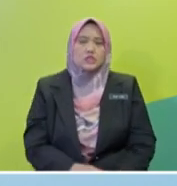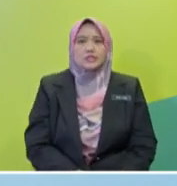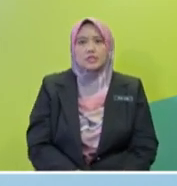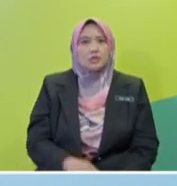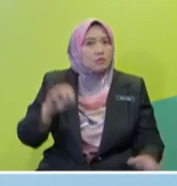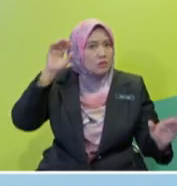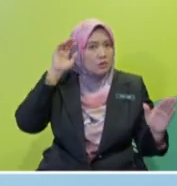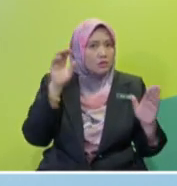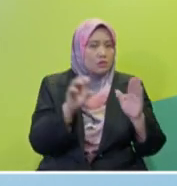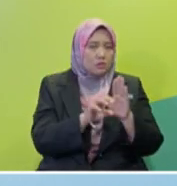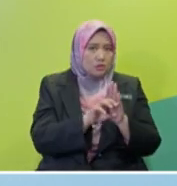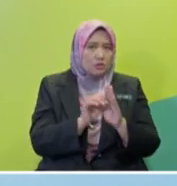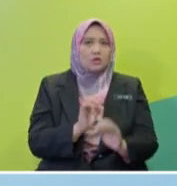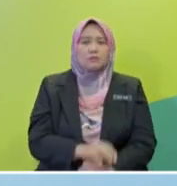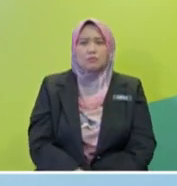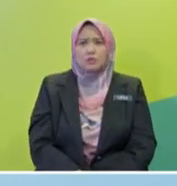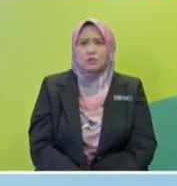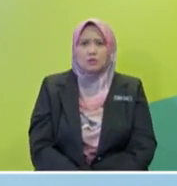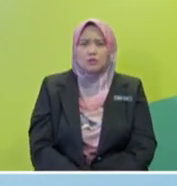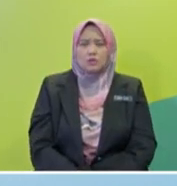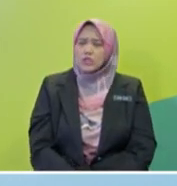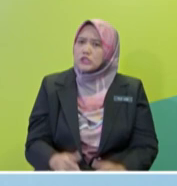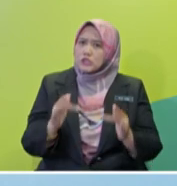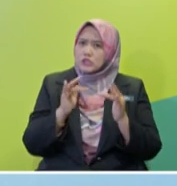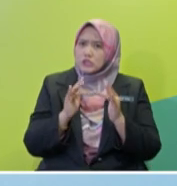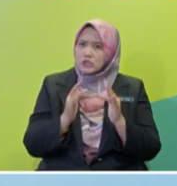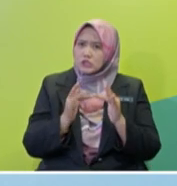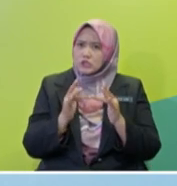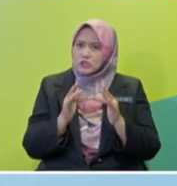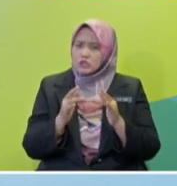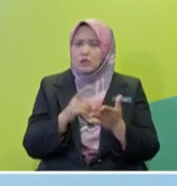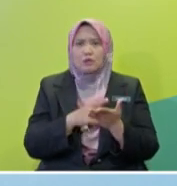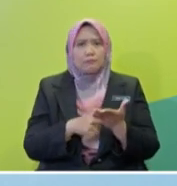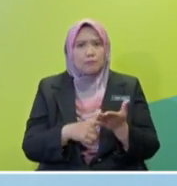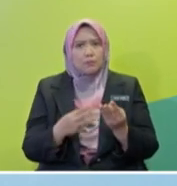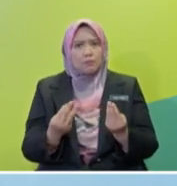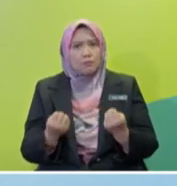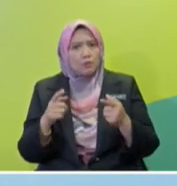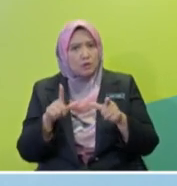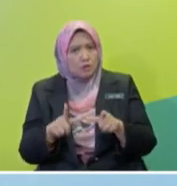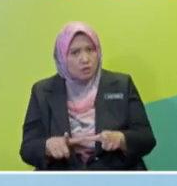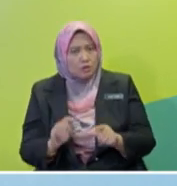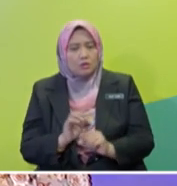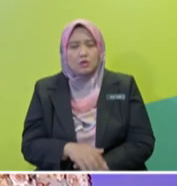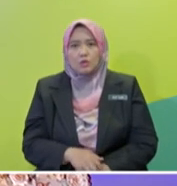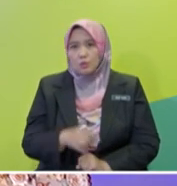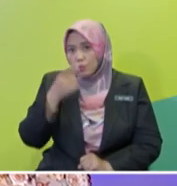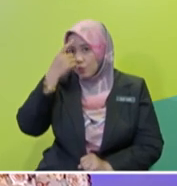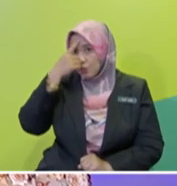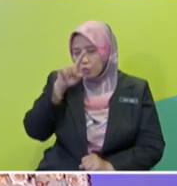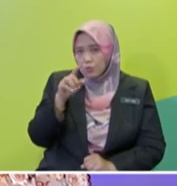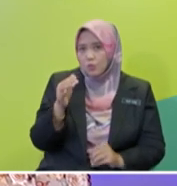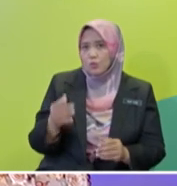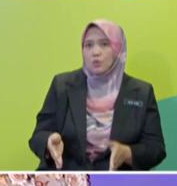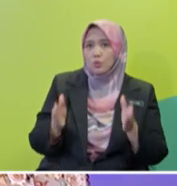Letakkan diantara dua teks ini itulah kepentingan untuk teks yang dikait dengan